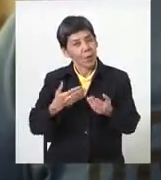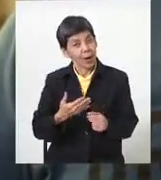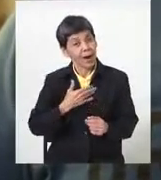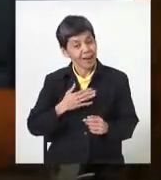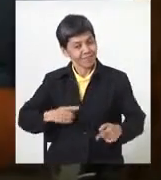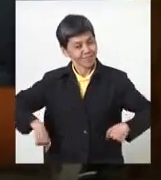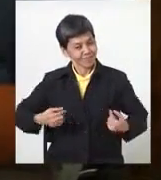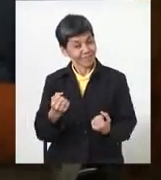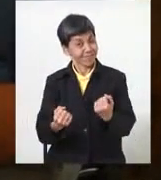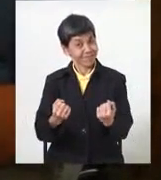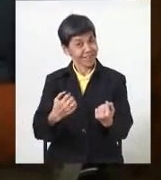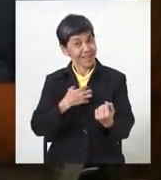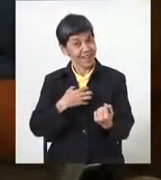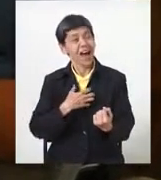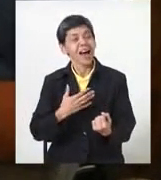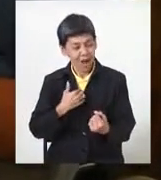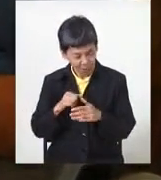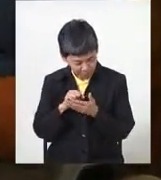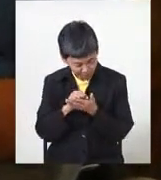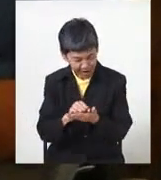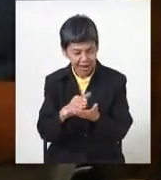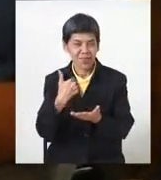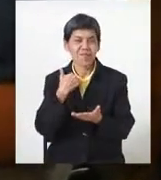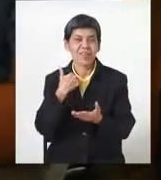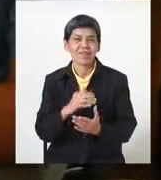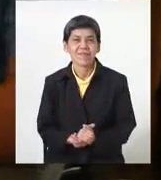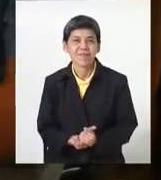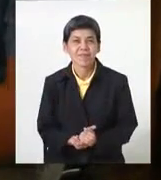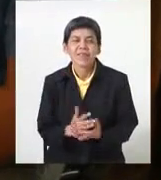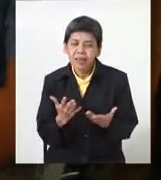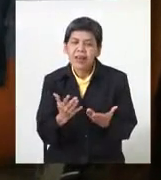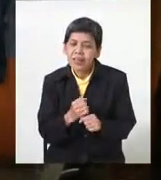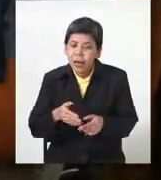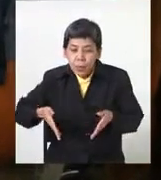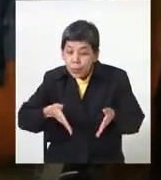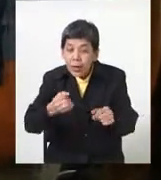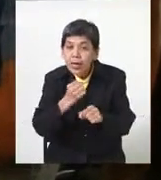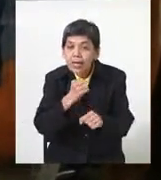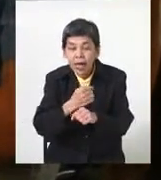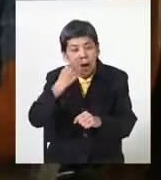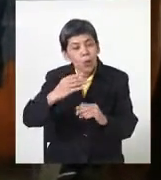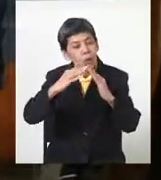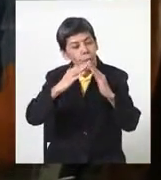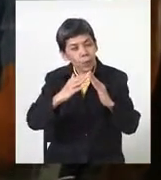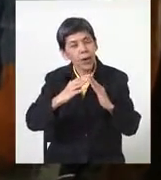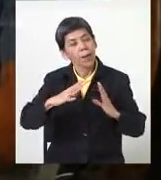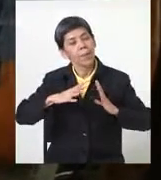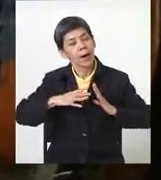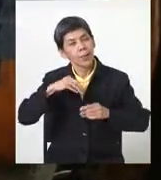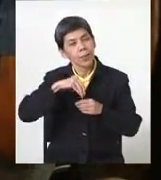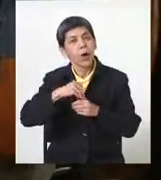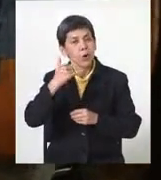มานั่งเรือโดยเฉพาะมนุษย์ล้ออยากจะขับเรือเรามีบริการนะครับก็เป็นดำเนินมส